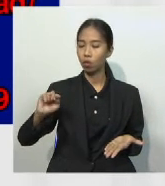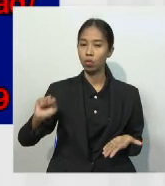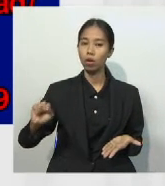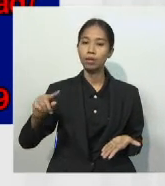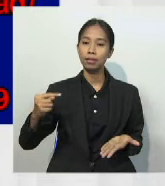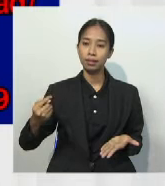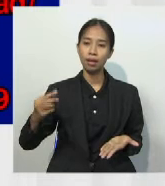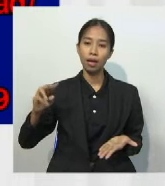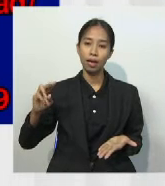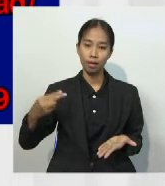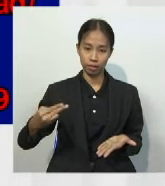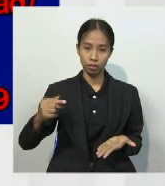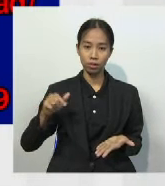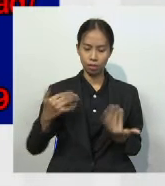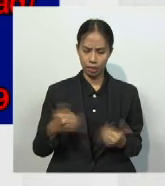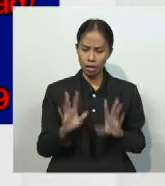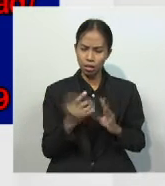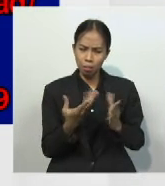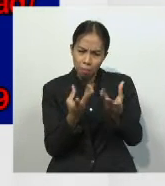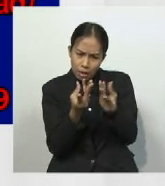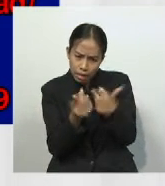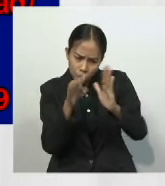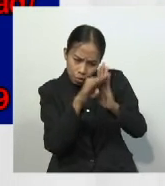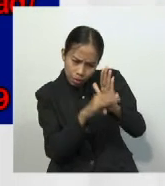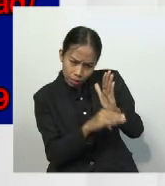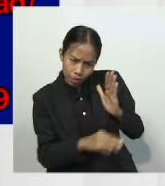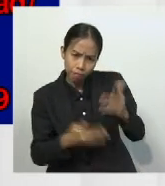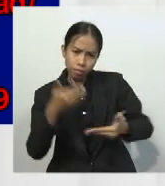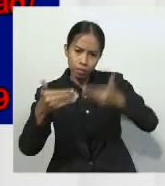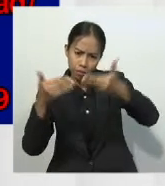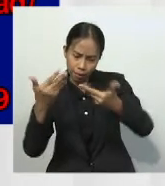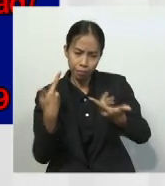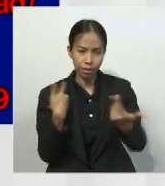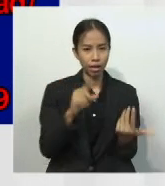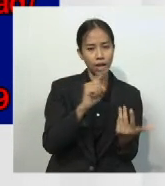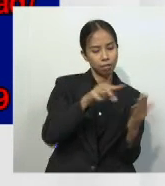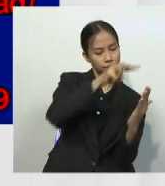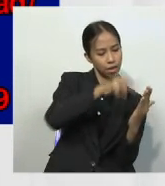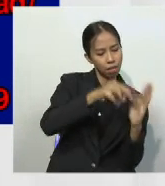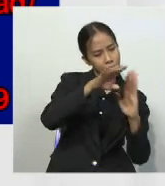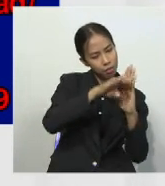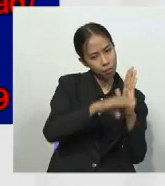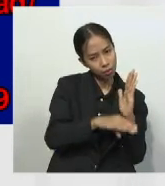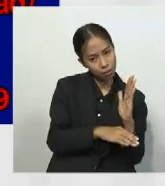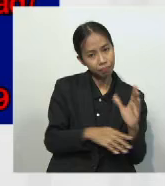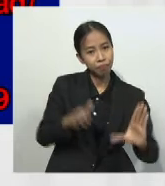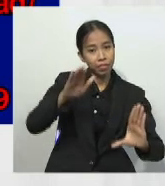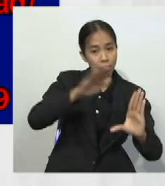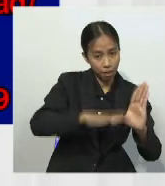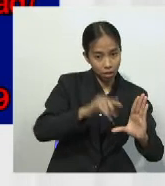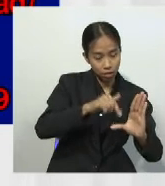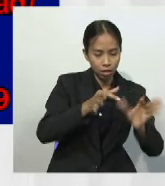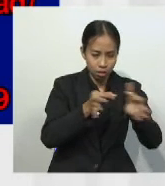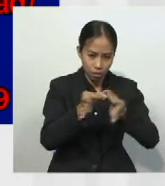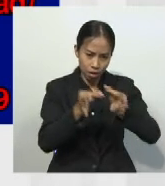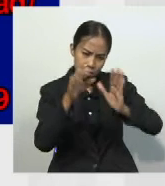ect.go.th นะคะในเว็บไซต์ของเขาก็จะมีรายละเอียดของกิจกรรมในแต่ละประเภทมีขั้นตอนการลงทะเบียนมี